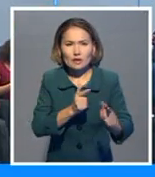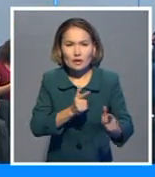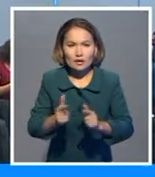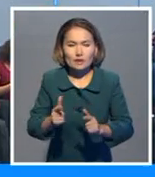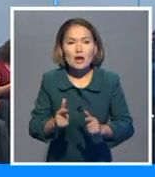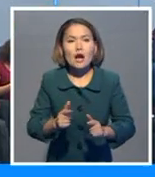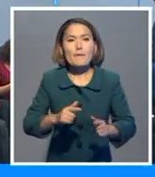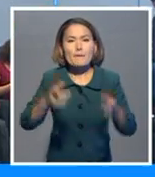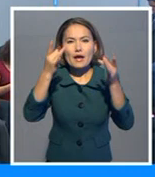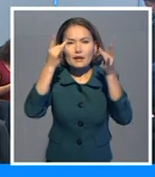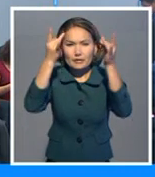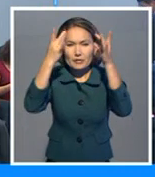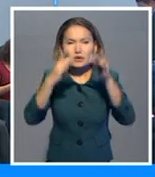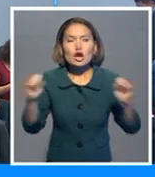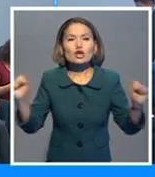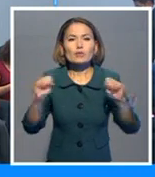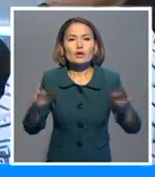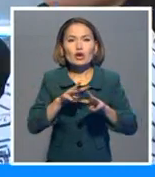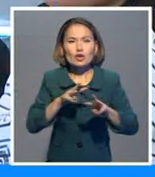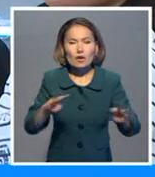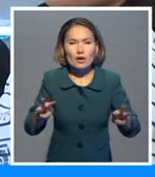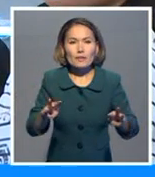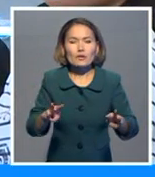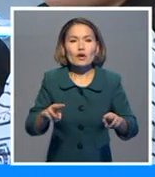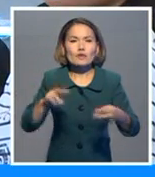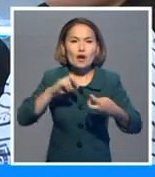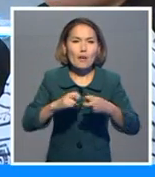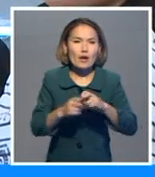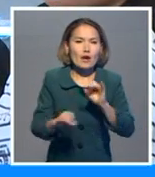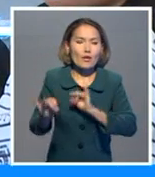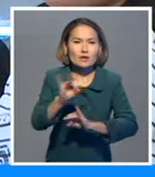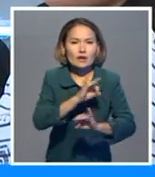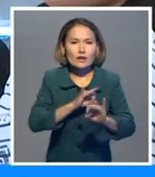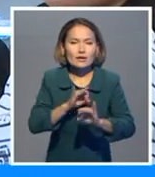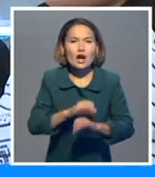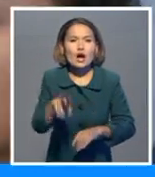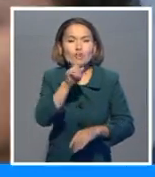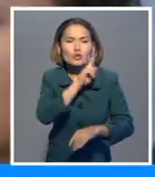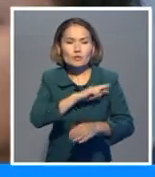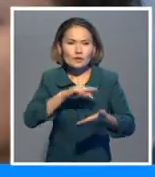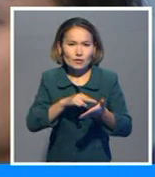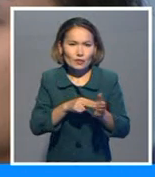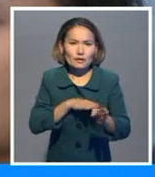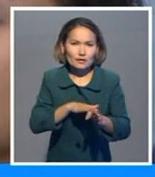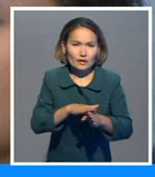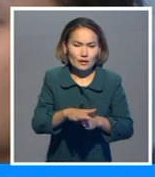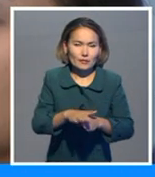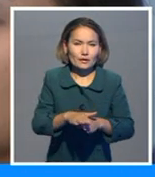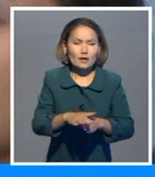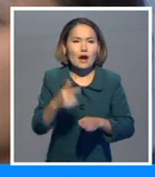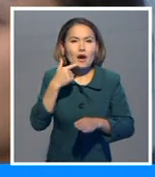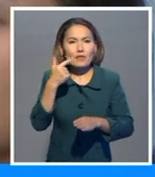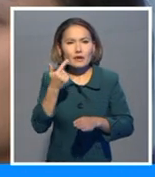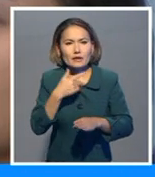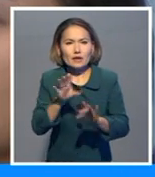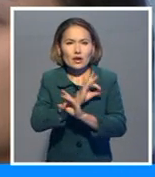айтты. Содан соң мәдениет және спорт министрі үкімет сағатында пысықталған мәселелер жайлы орталық коммуникациялар қызметінде өткен брифингте кеңінен